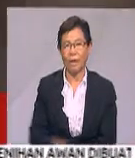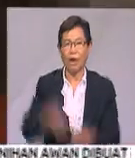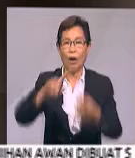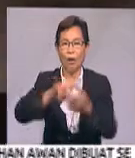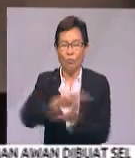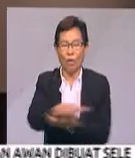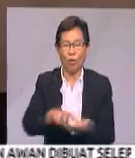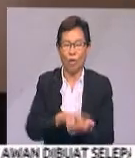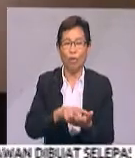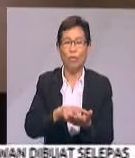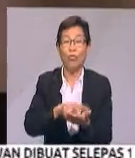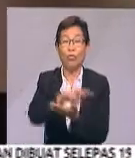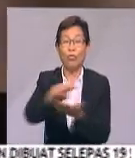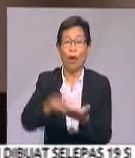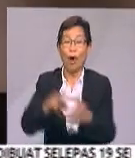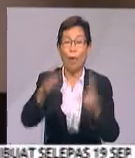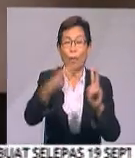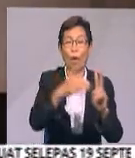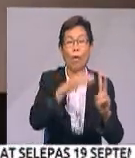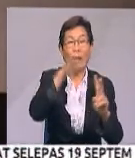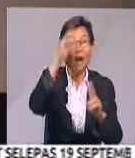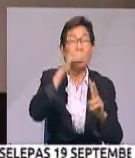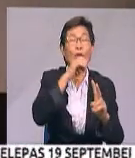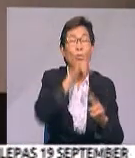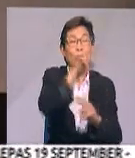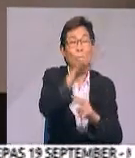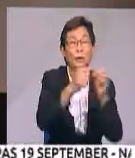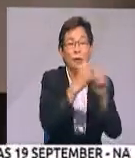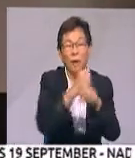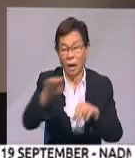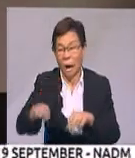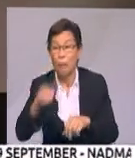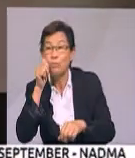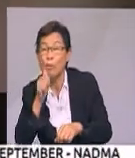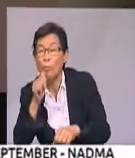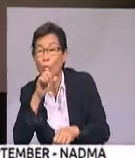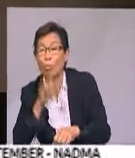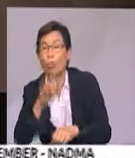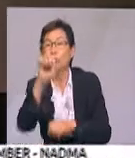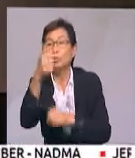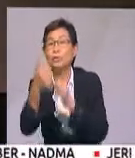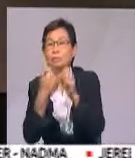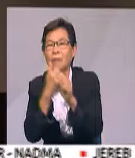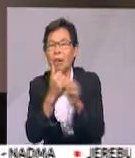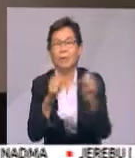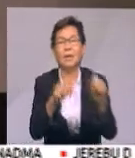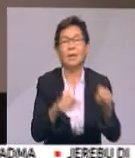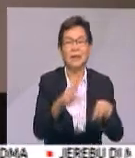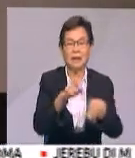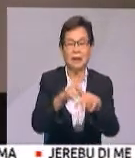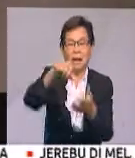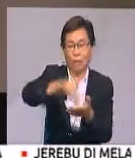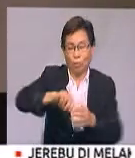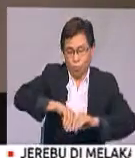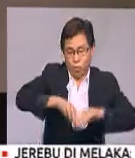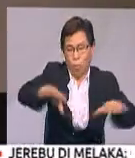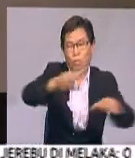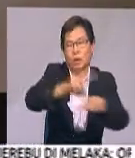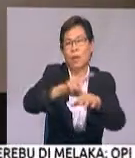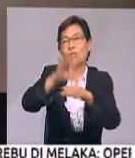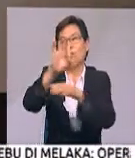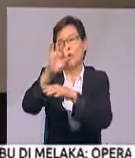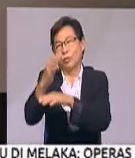Rakaman video perkahwinan lelaki berusia 22 tahun dan kanak-kanak perempuan berusia 10 tahun di Iran yang tular di media